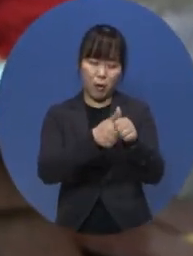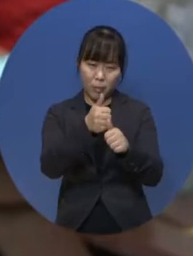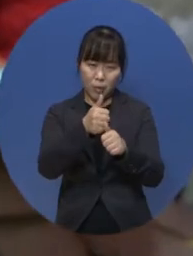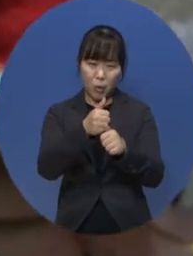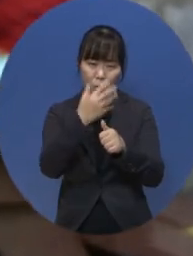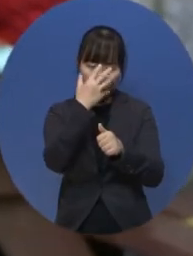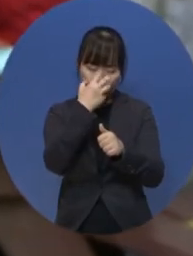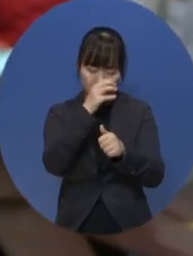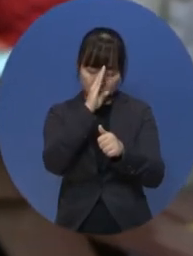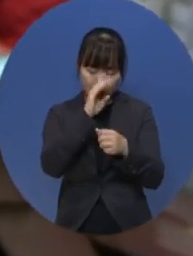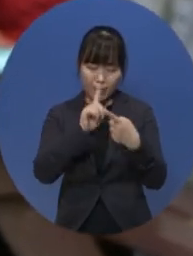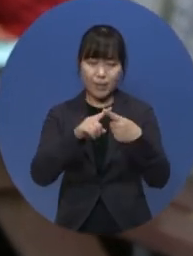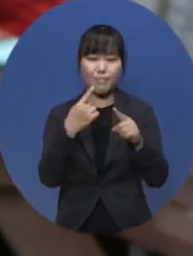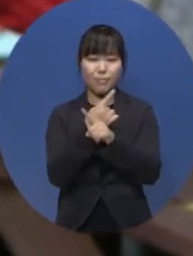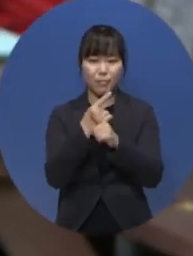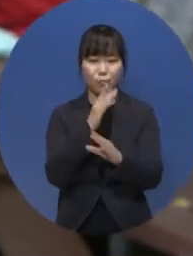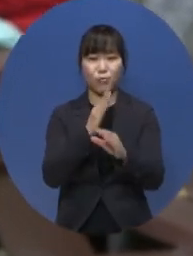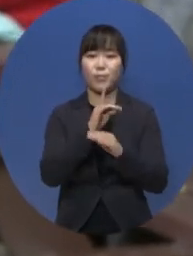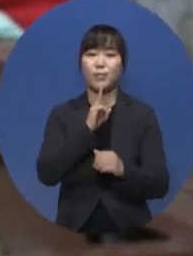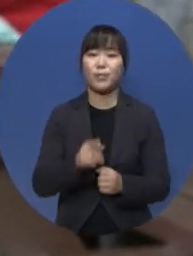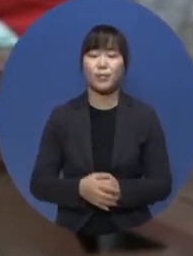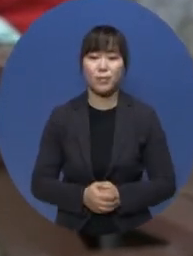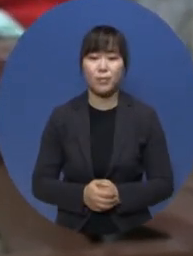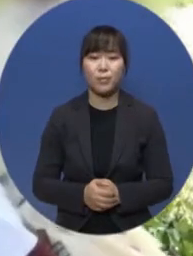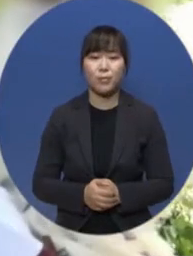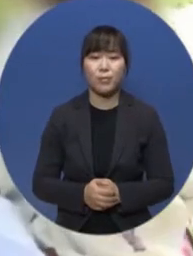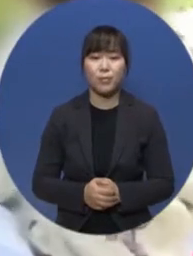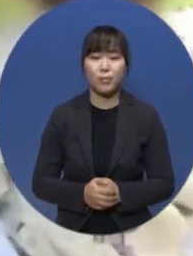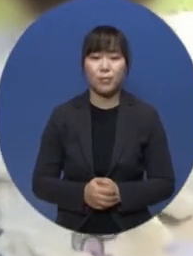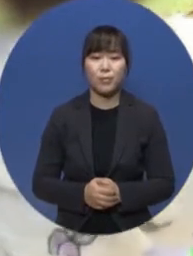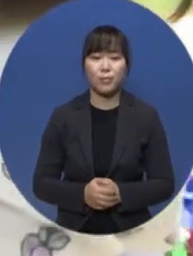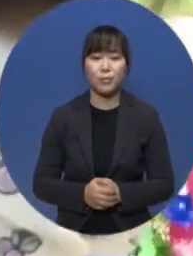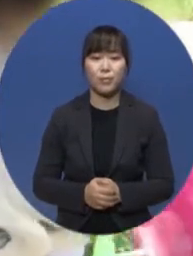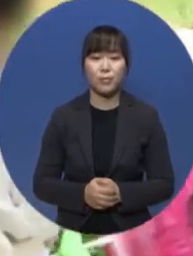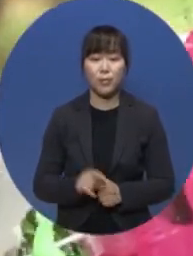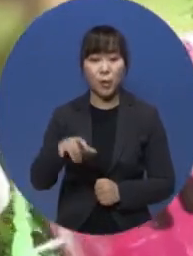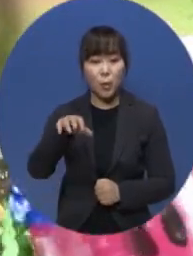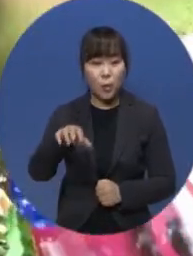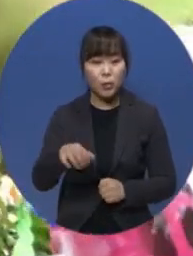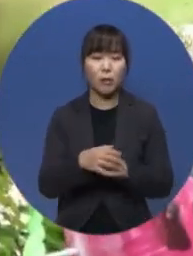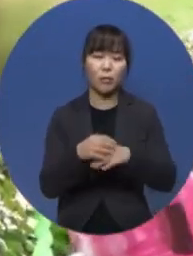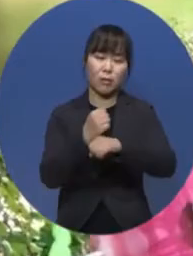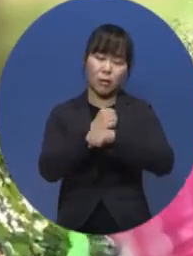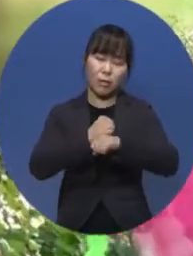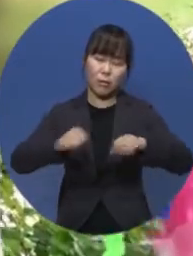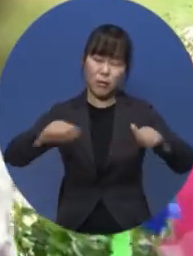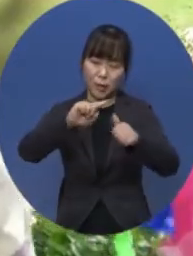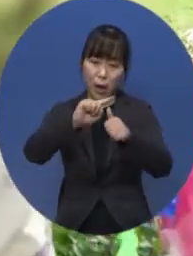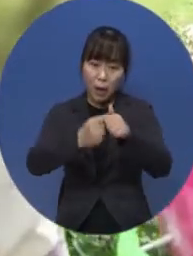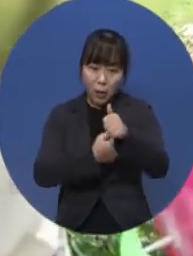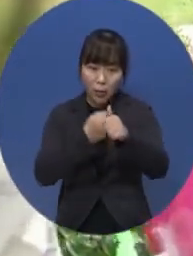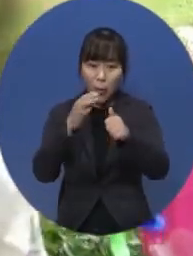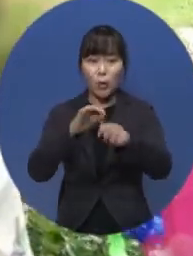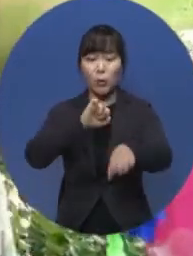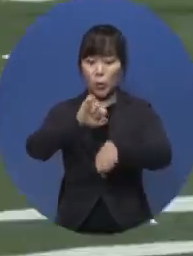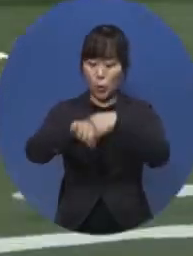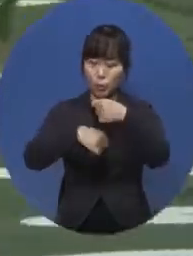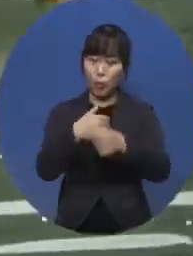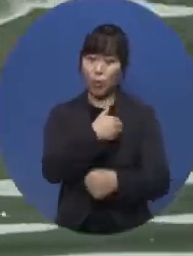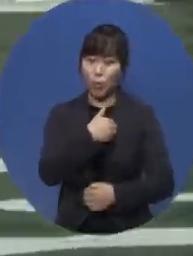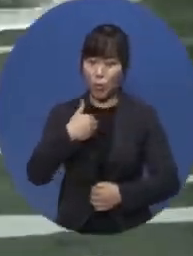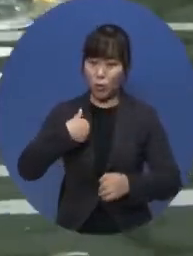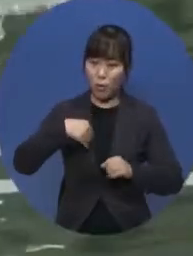우울 증세를 치료하고 있다고 말했습니다. 대공원에는 드넓은 자연과 동물들의